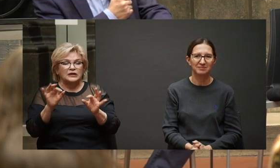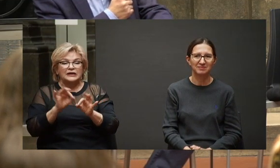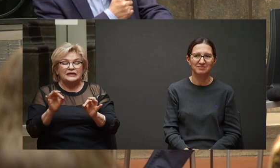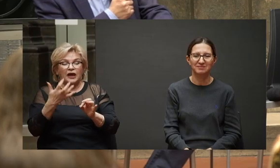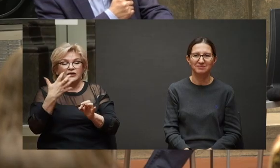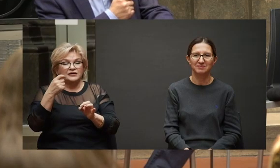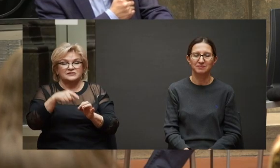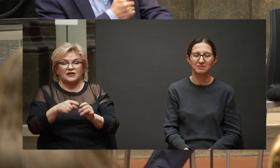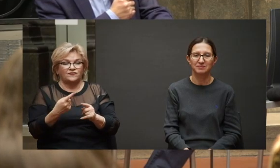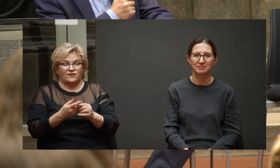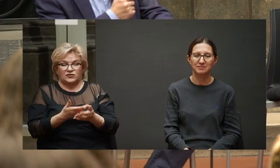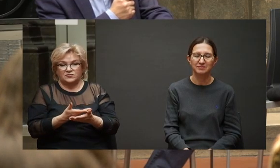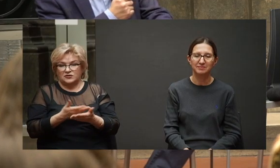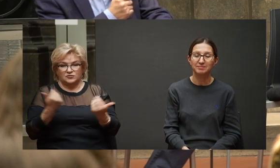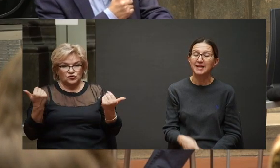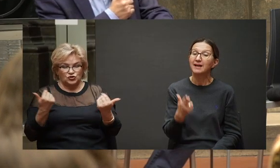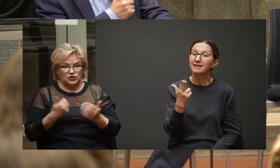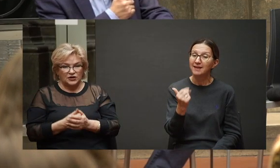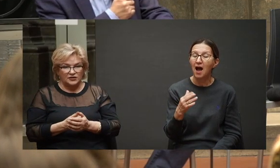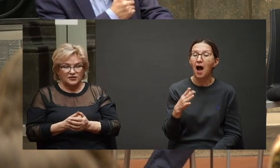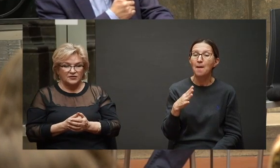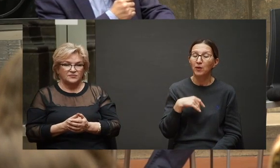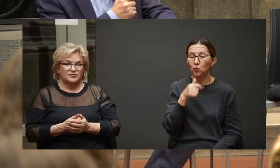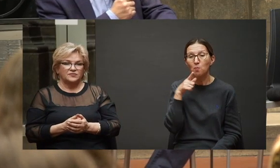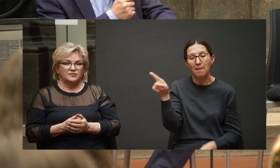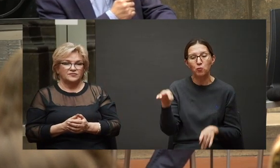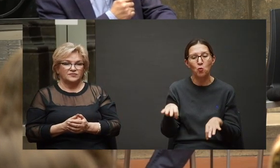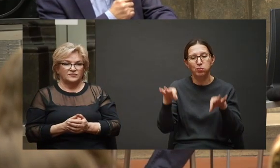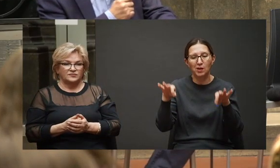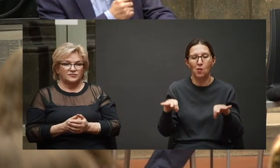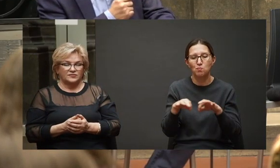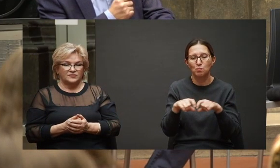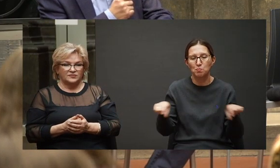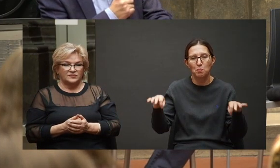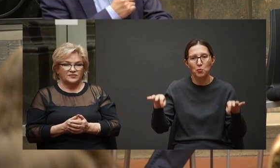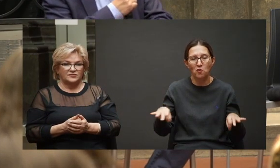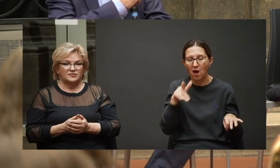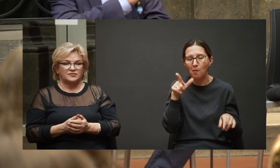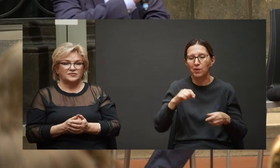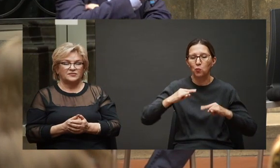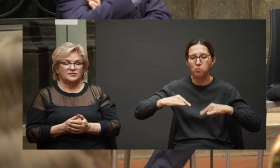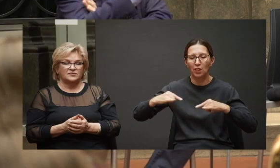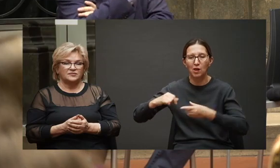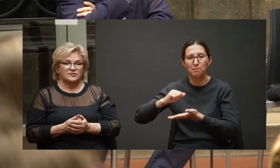селфи в этом случае нет. А потом пойди прояви еще, а потом напечатай.